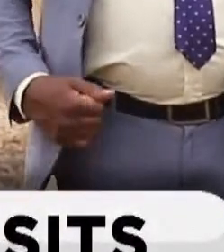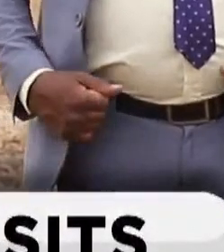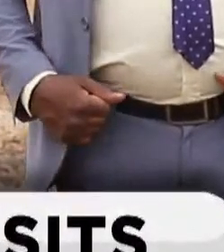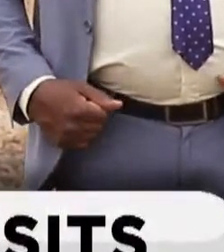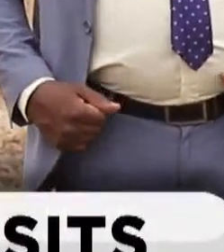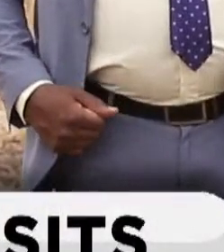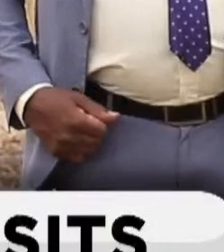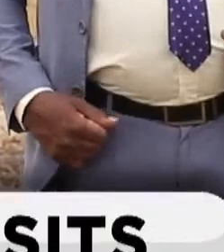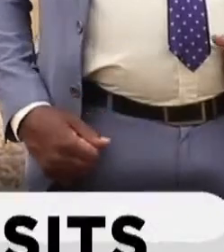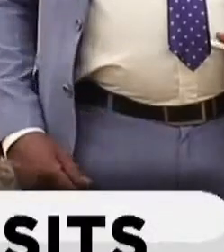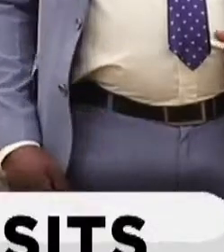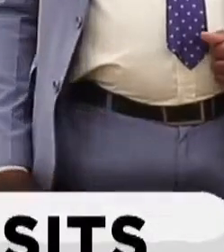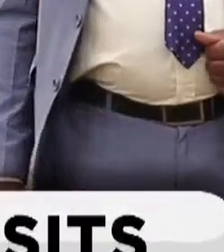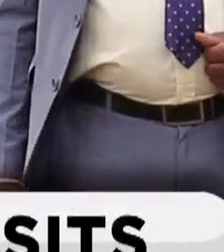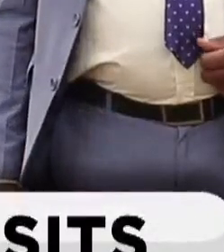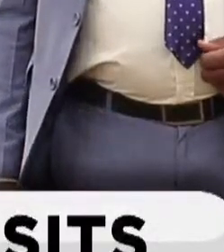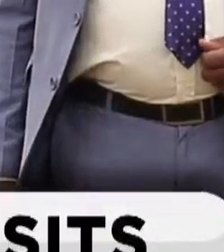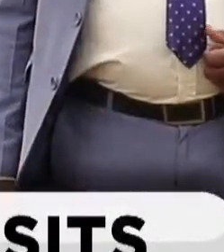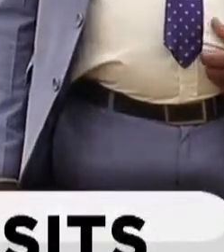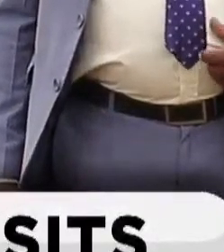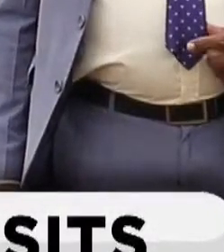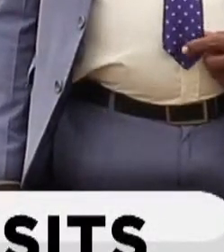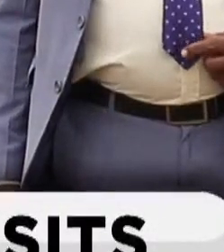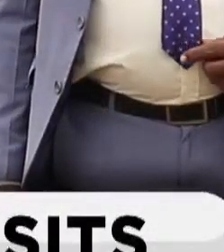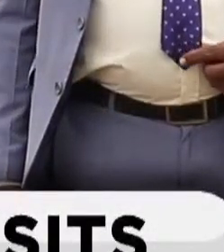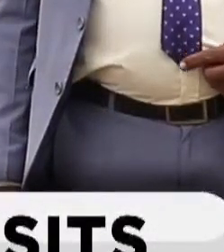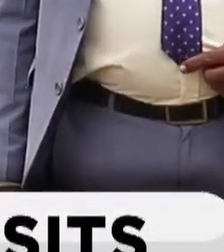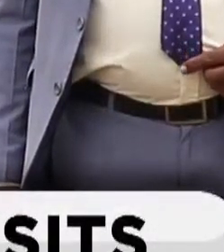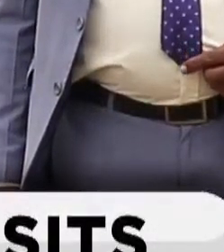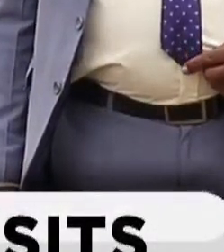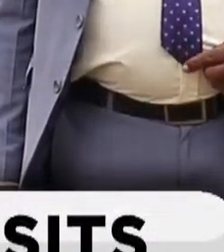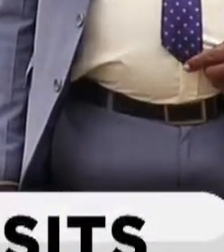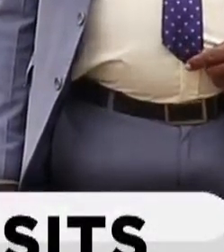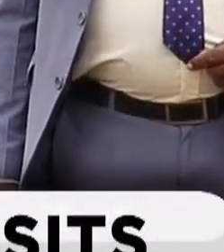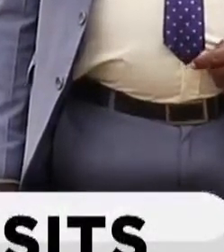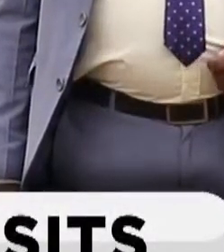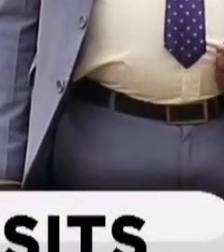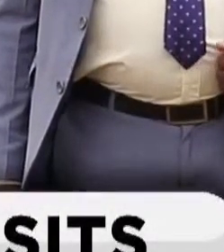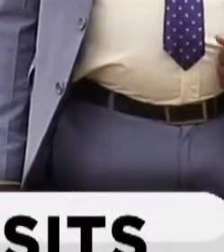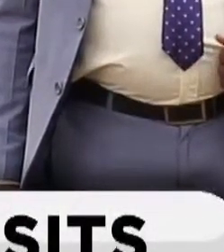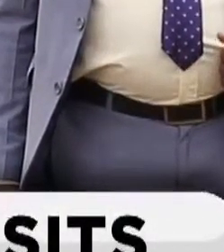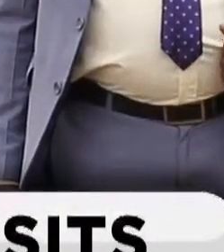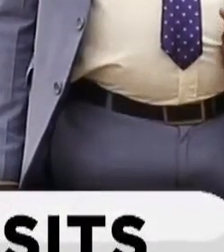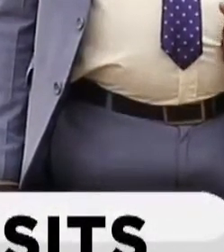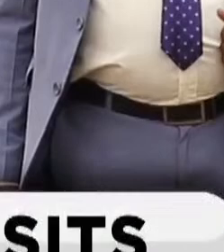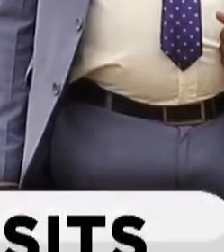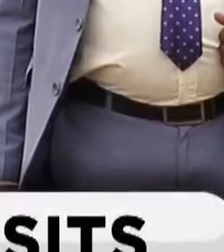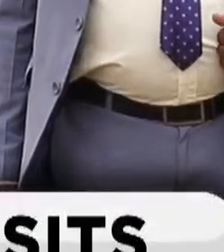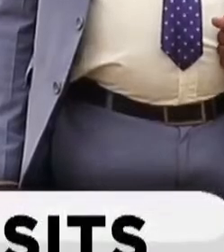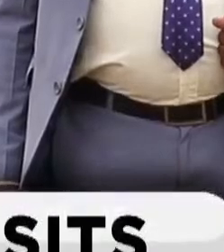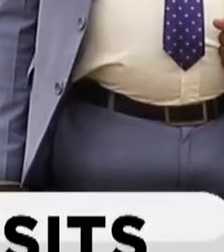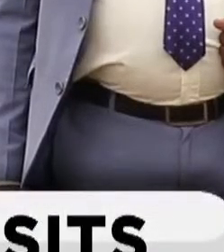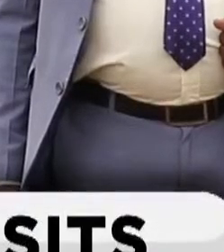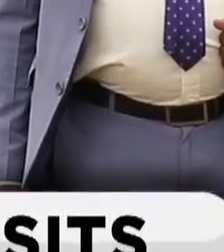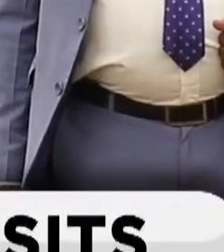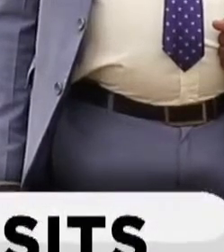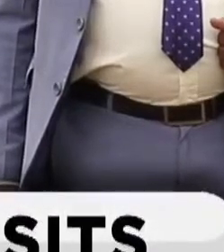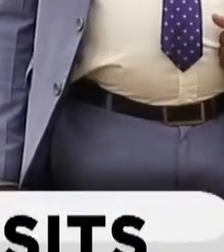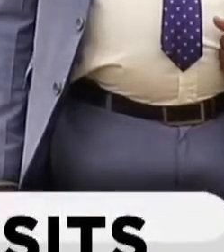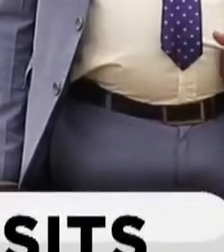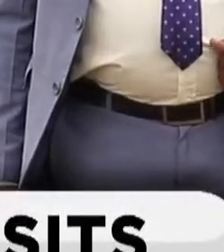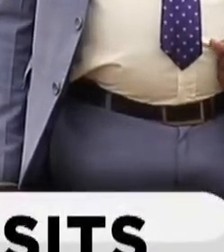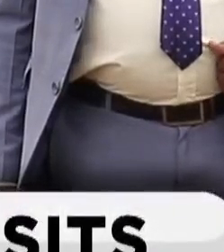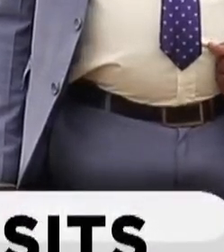Greek Towers first floor kana utuhurire thimu namba 0748 705 405 or